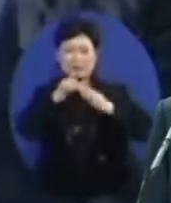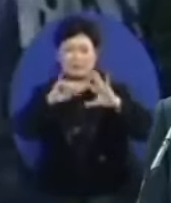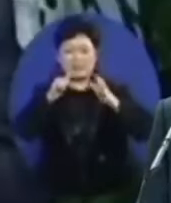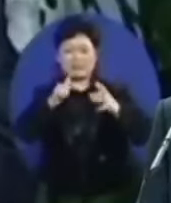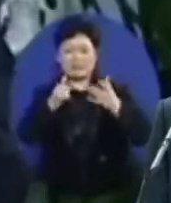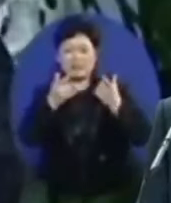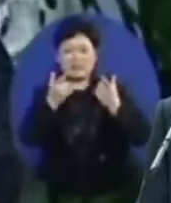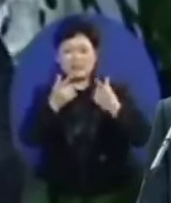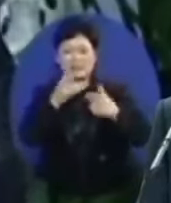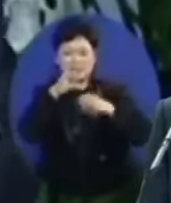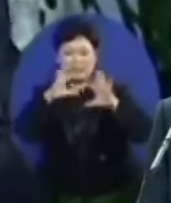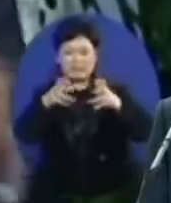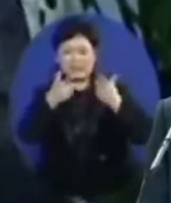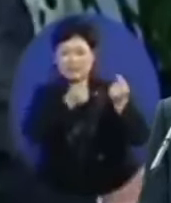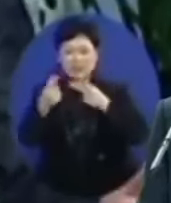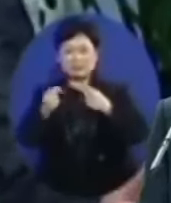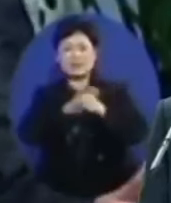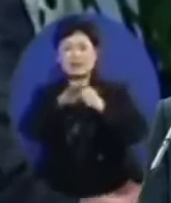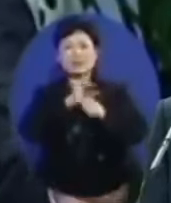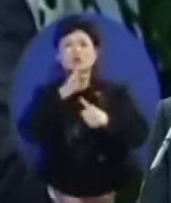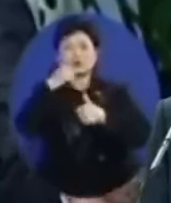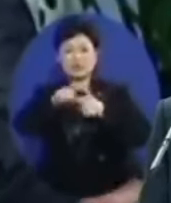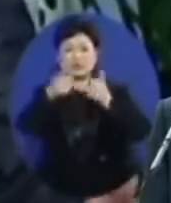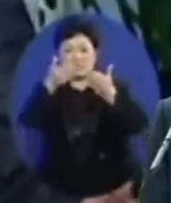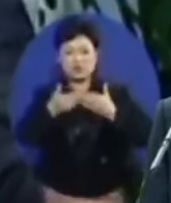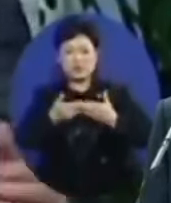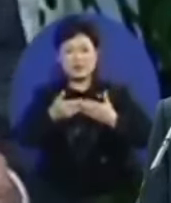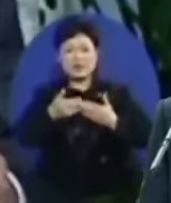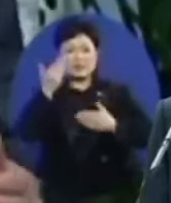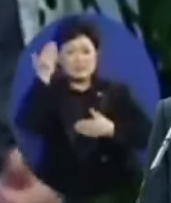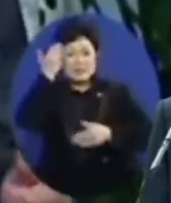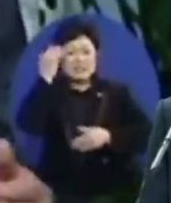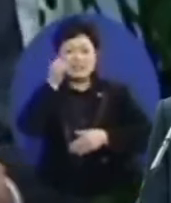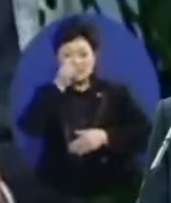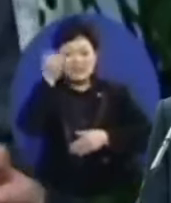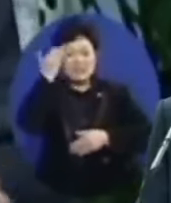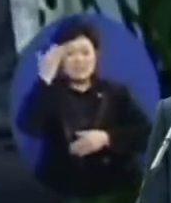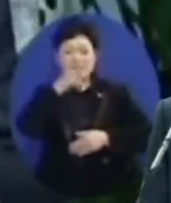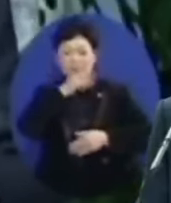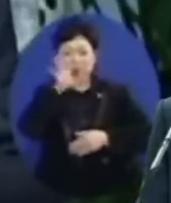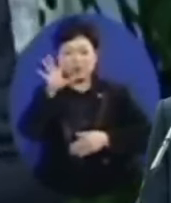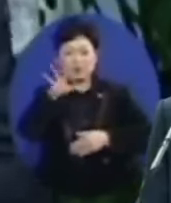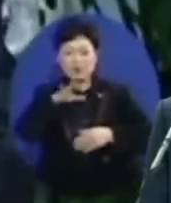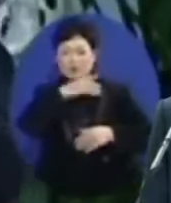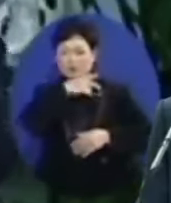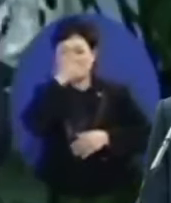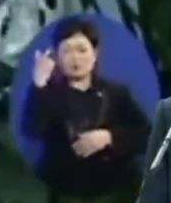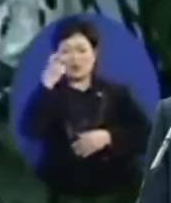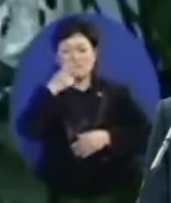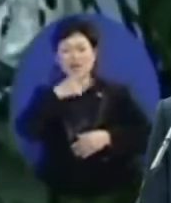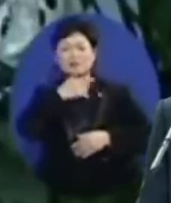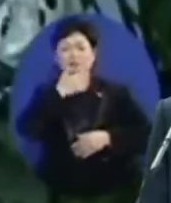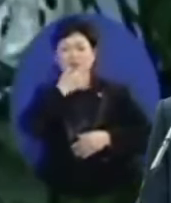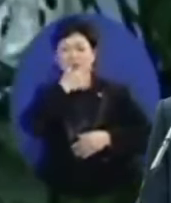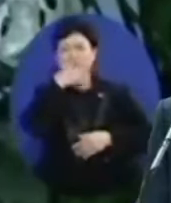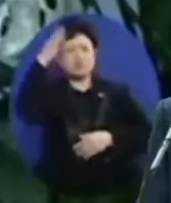사랑하사 독생자를 주시니 누구든지 지식이 있는 자나 지식이 없는 자나 잘난 자나 못난 자나 할 것 없이 저를